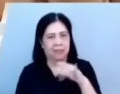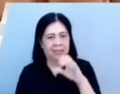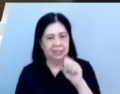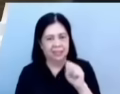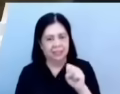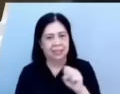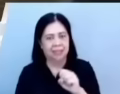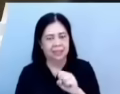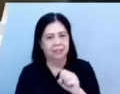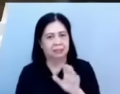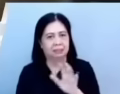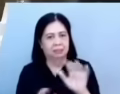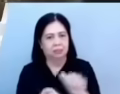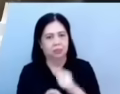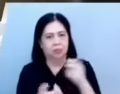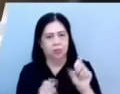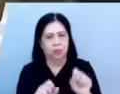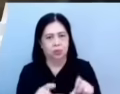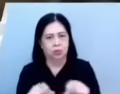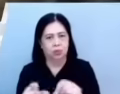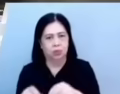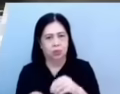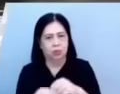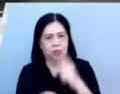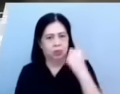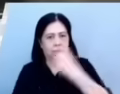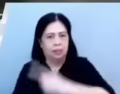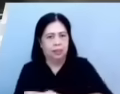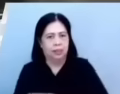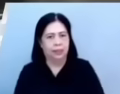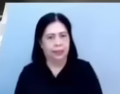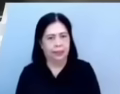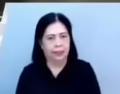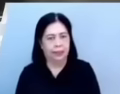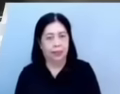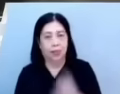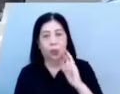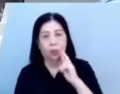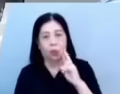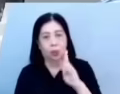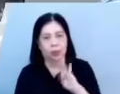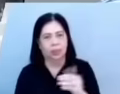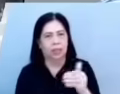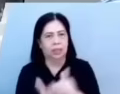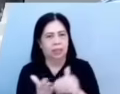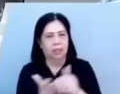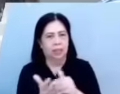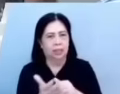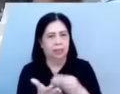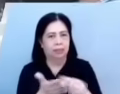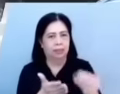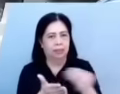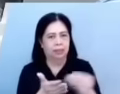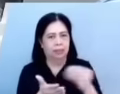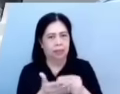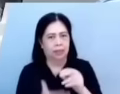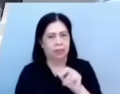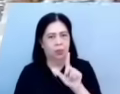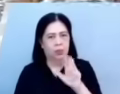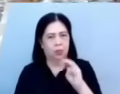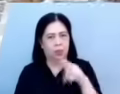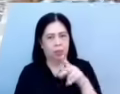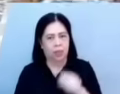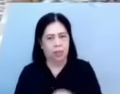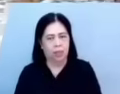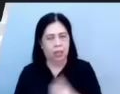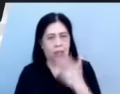ang kanilang naibibenta sa loob ng isang araw. Si Ruby, paulit-ulit na raw bumibili sa lumpiaan ni Kuya Darwin. Ito